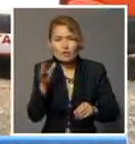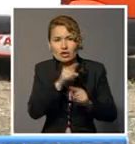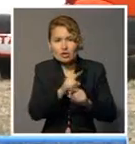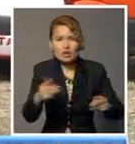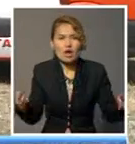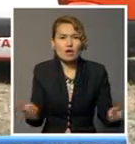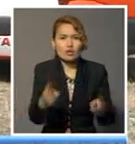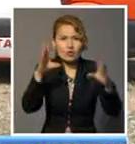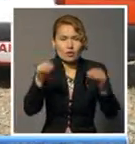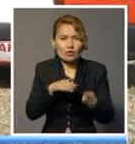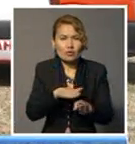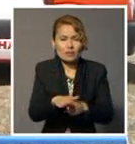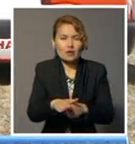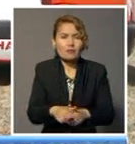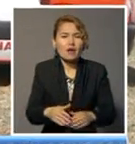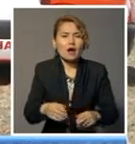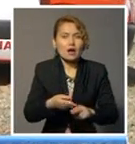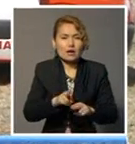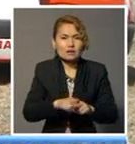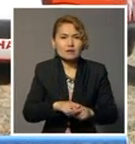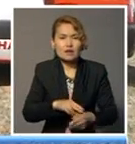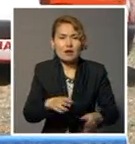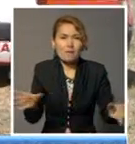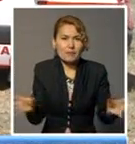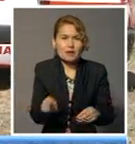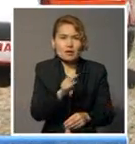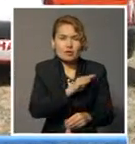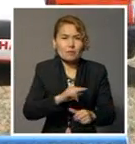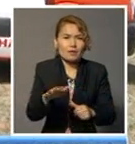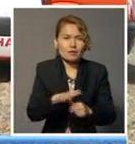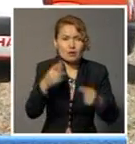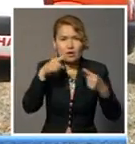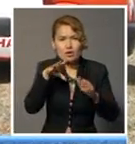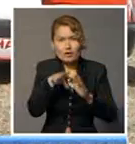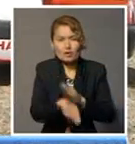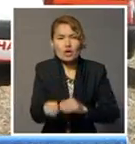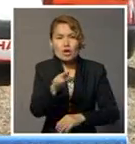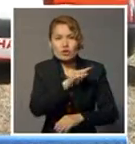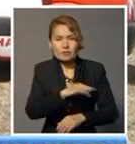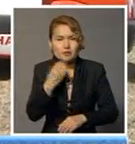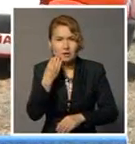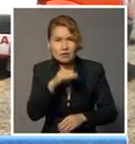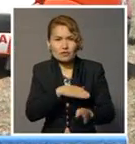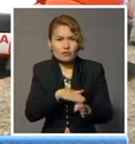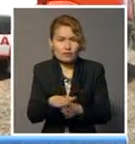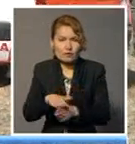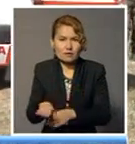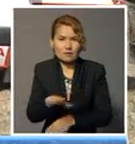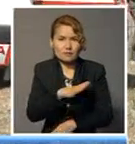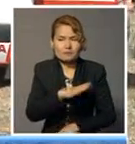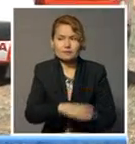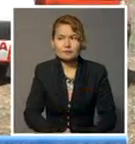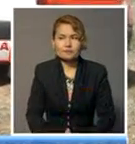ауыздықталды. Бұл төтенше жағдайлар қызметі кезінде бірлесе жұмыс істеуге тиісті барлық қызмет түрлерінің барынша кәсіби екендіктерін тағы бір